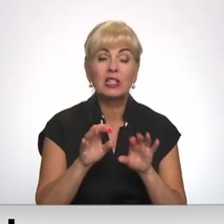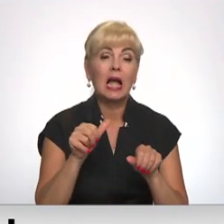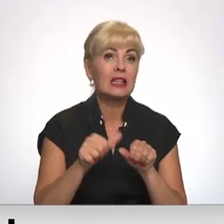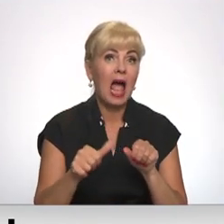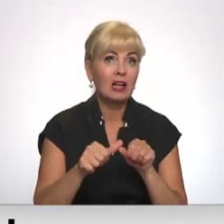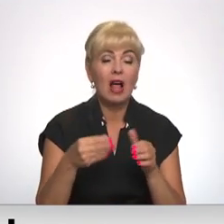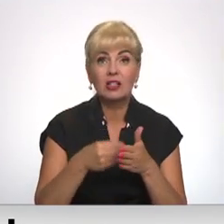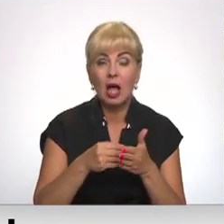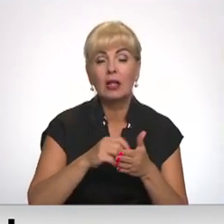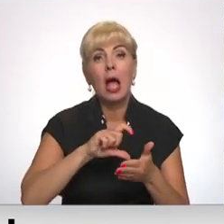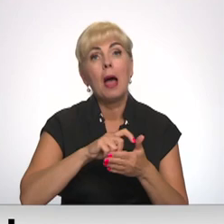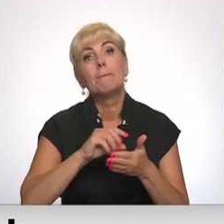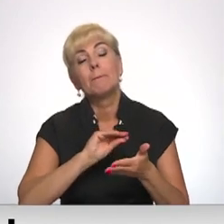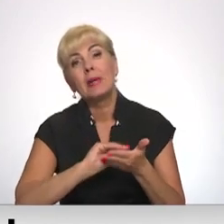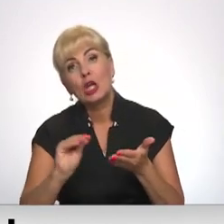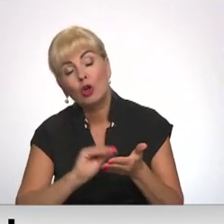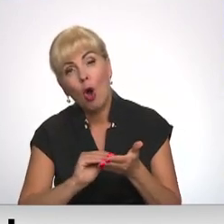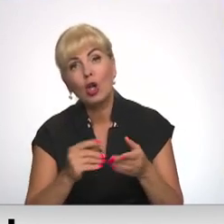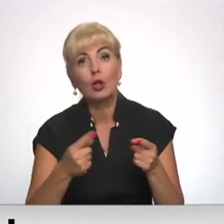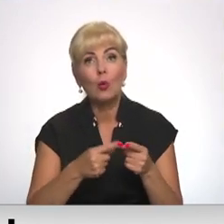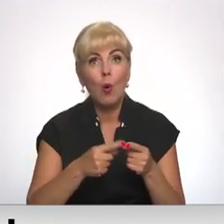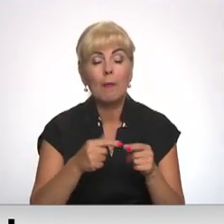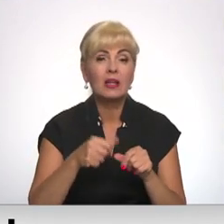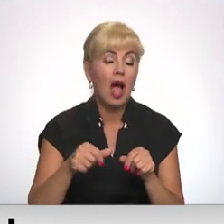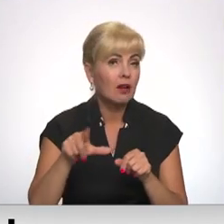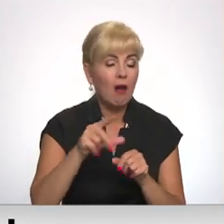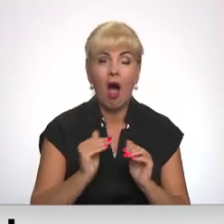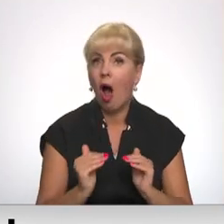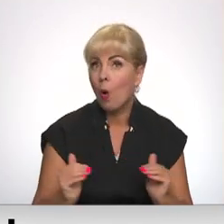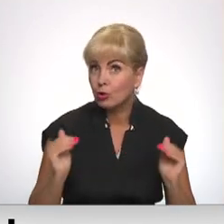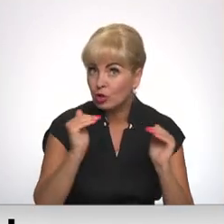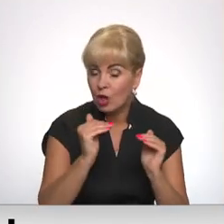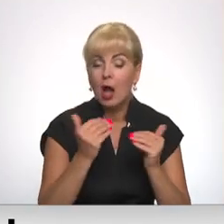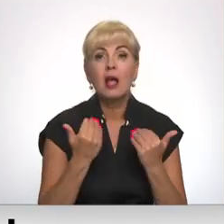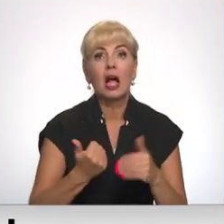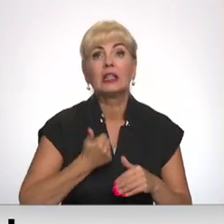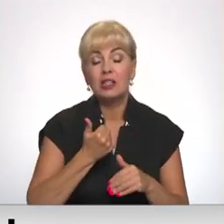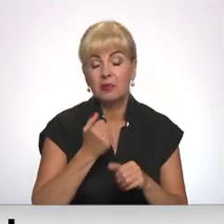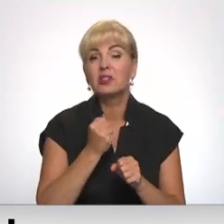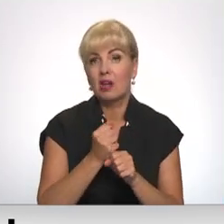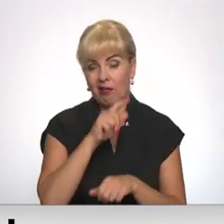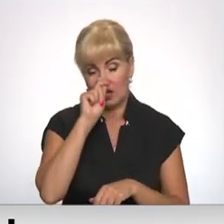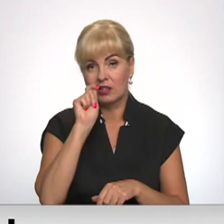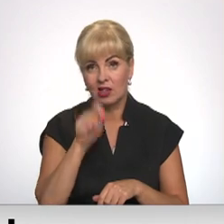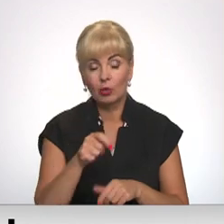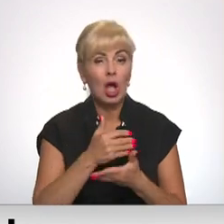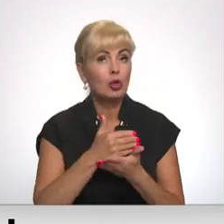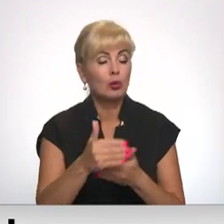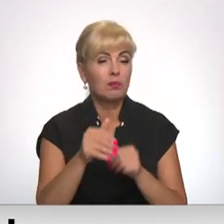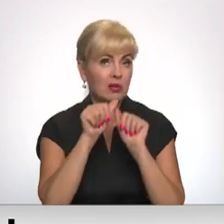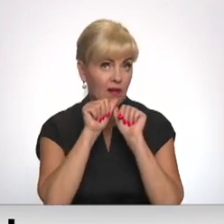cena, biroja telpu noma un gāzes cena ir pārāk augsta. Uzņēmums pašlaik strādājot ar zaudējumiem, un tā turpināt